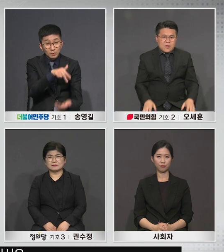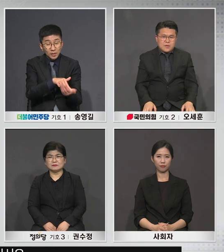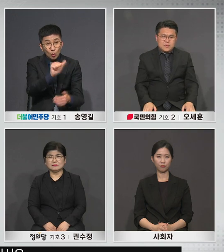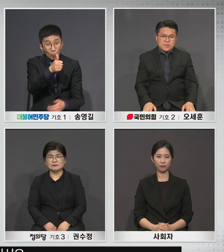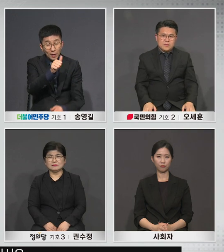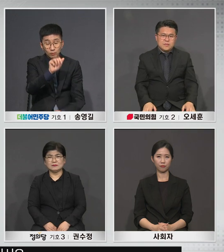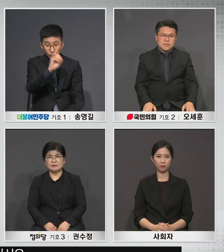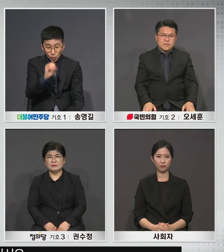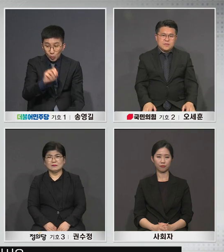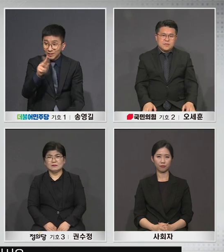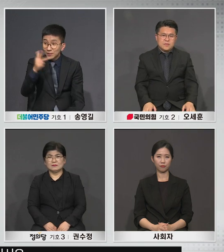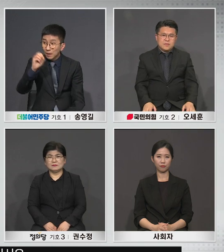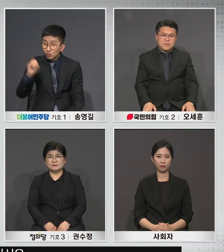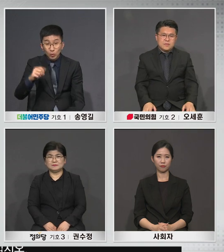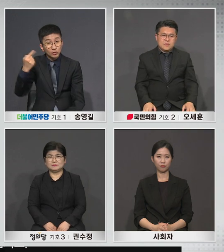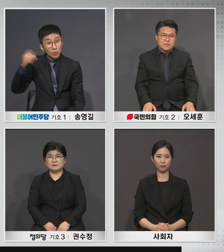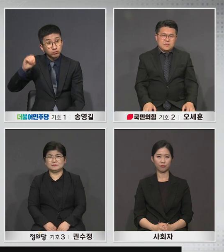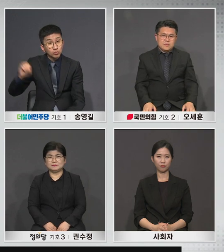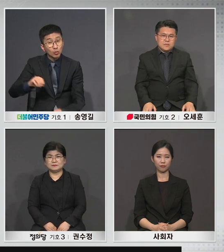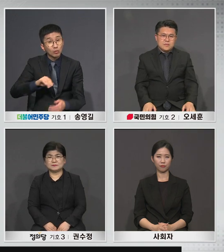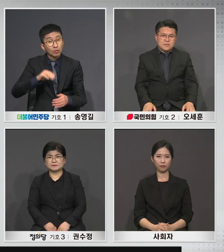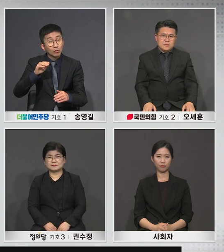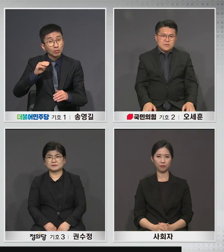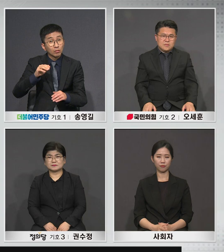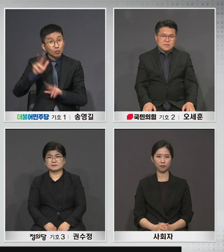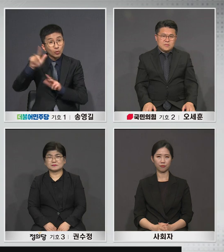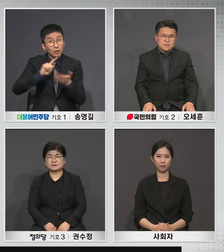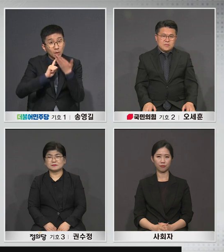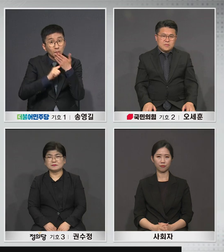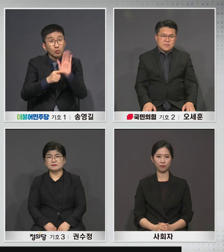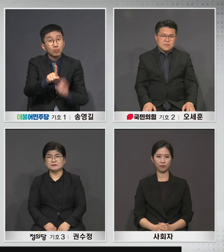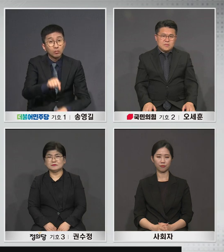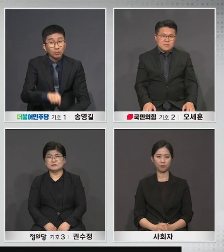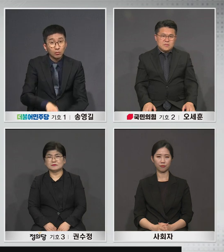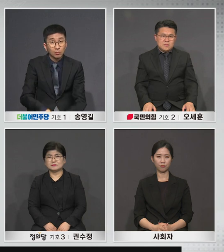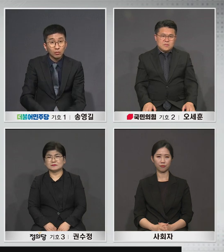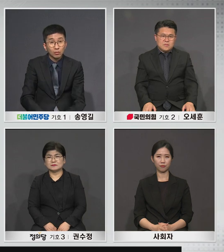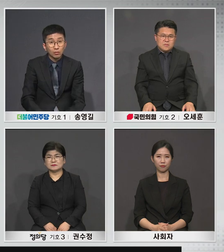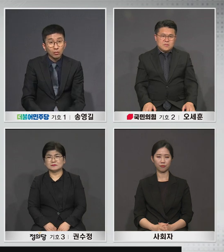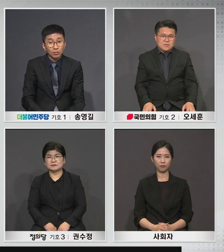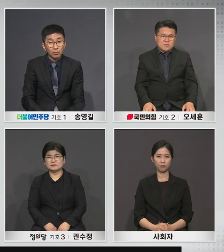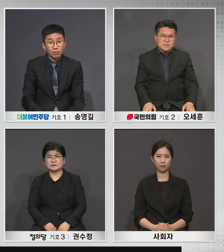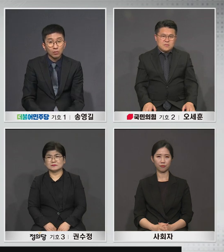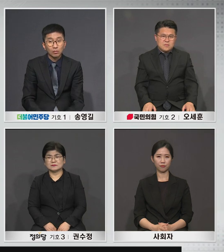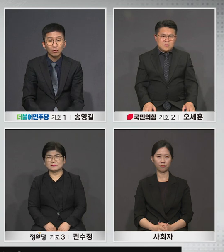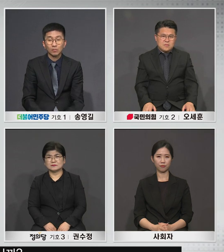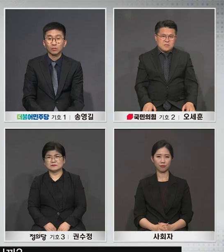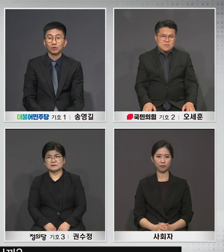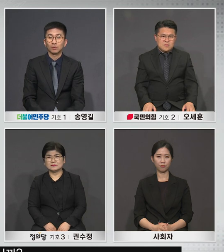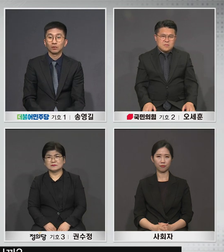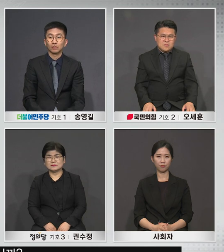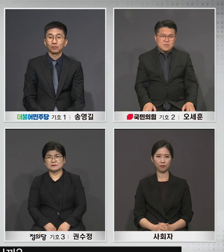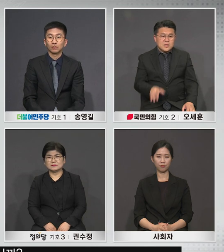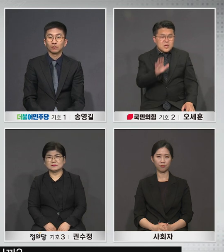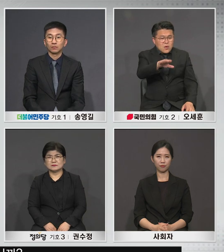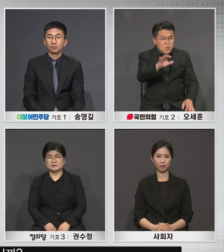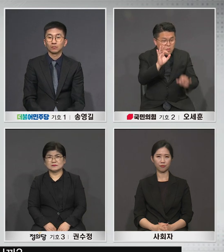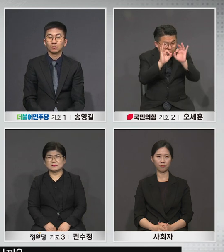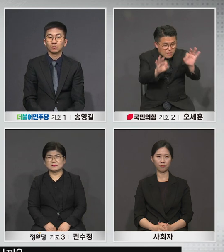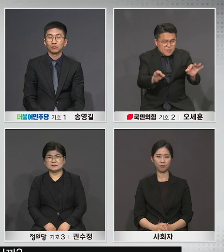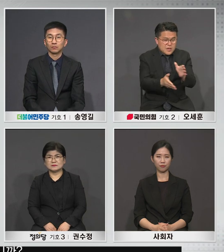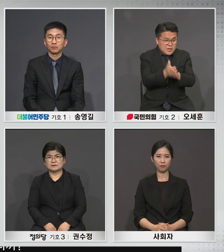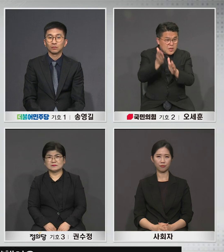700%, 1000%를 어떻게 공유하겠습니까? 그거는 시내 중심가에 주거가 아니라 상업용도죠. 그런 용도로 짓게 되면